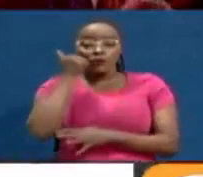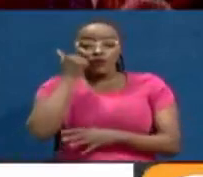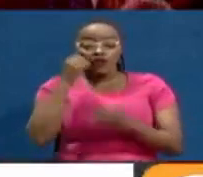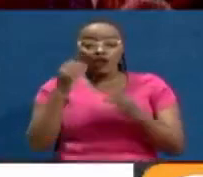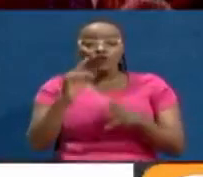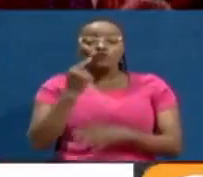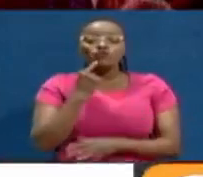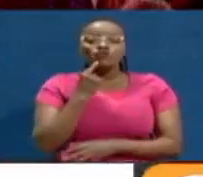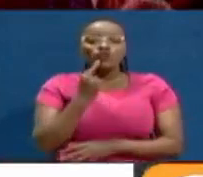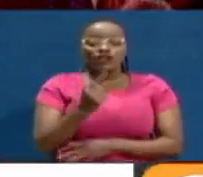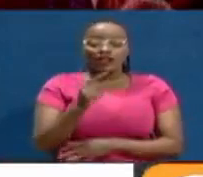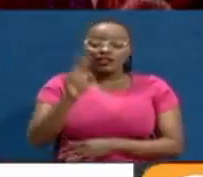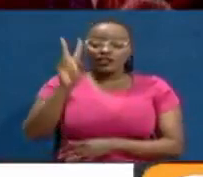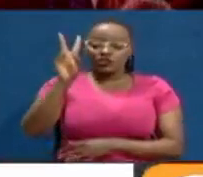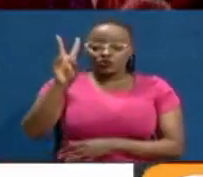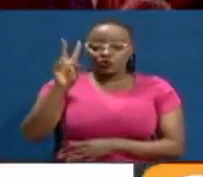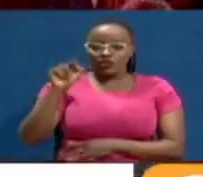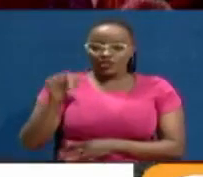kuwa